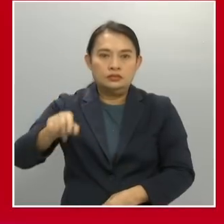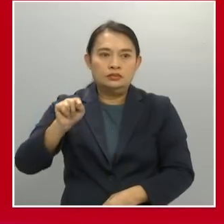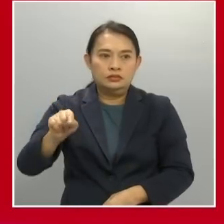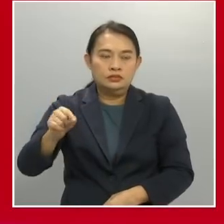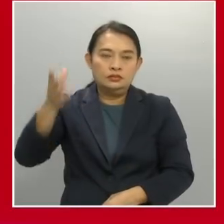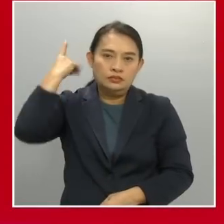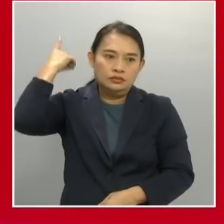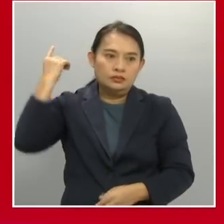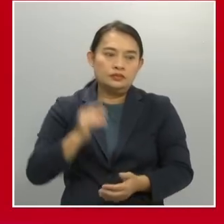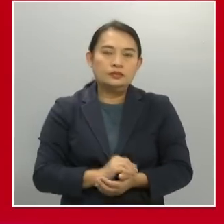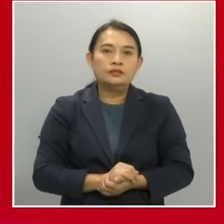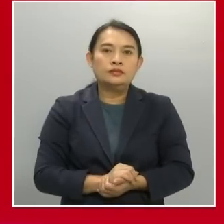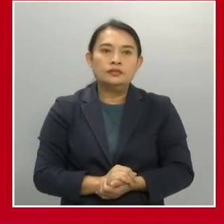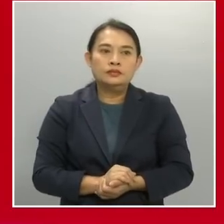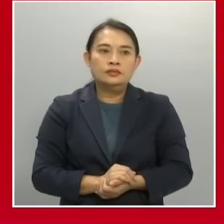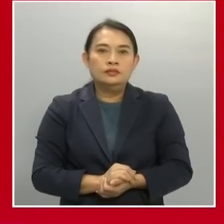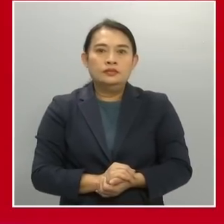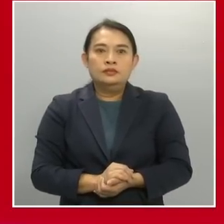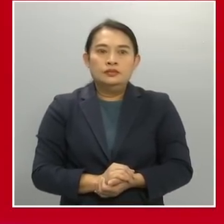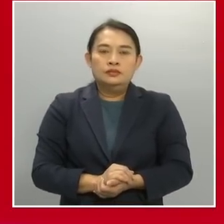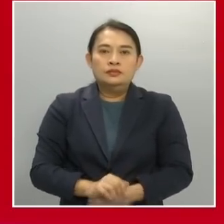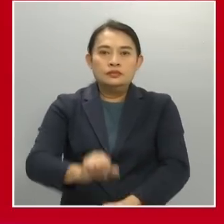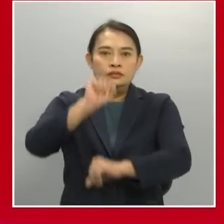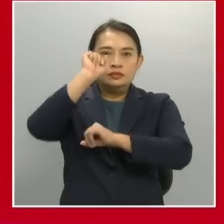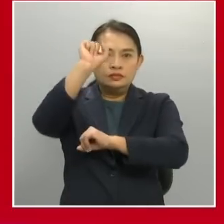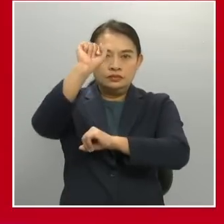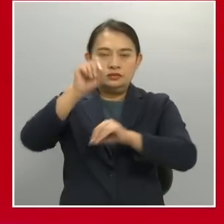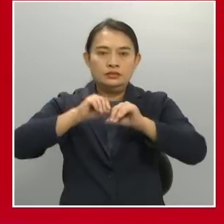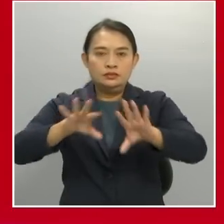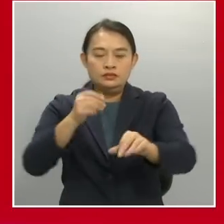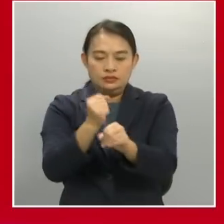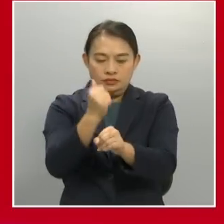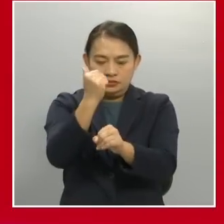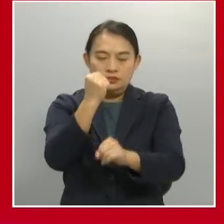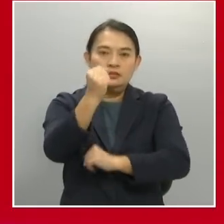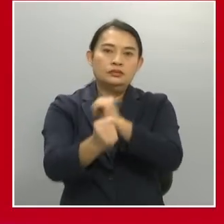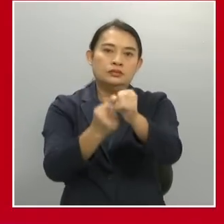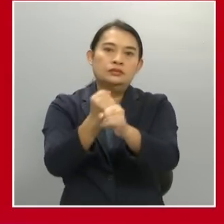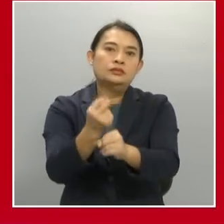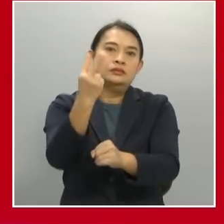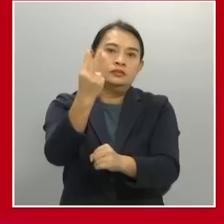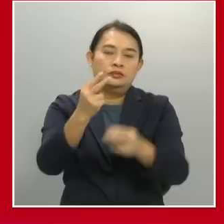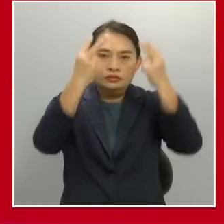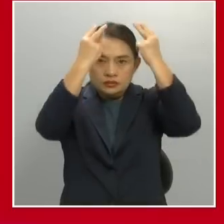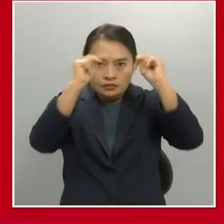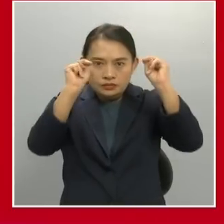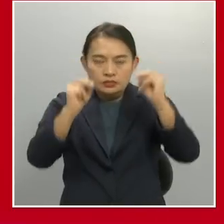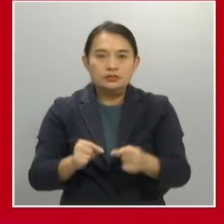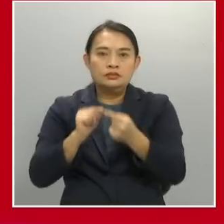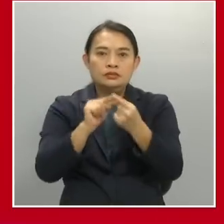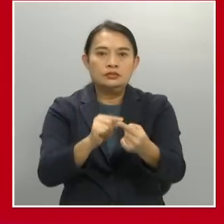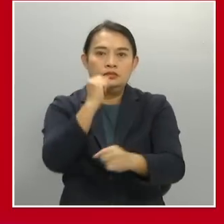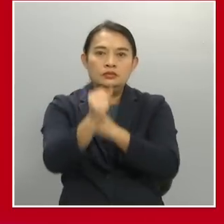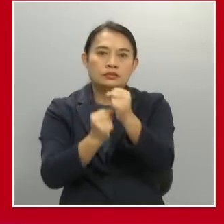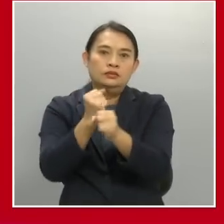แน่นอนเวลามาประกาศก็จะทำได้แค่ 2ปีเพราะเป็นนายกได้อีกแค่ 2ปีใช่